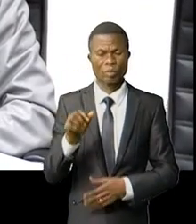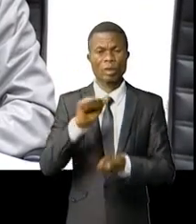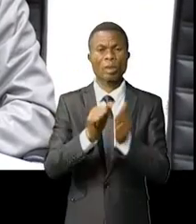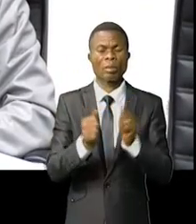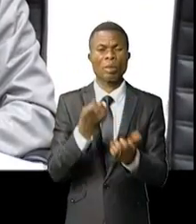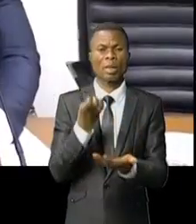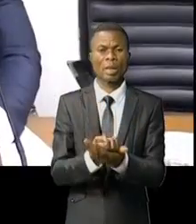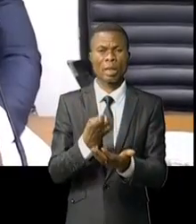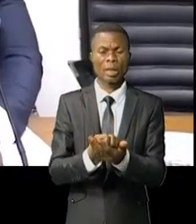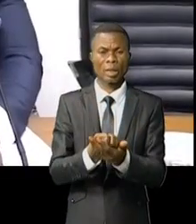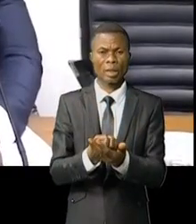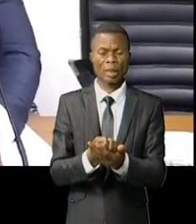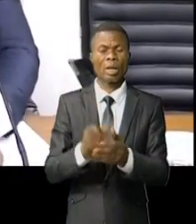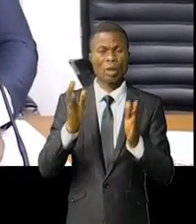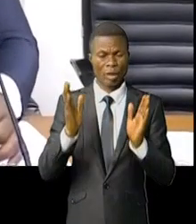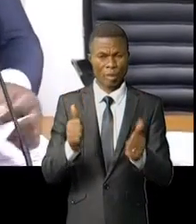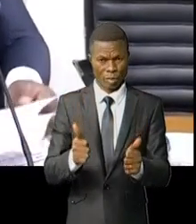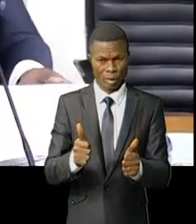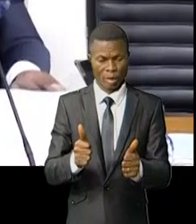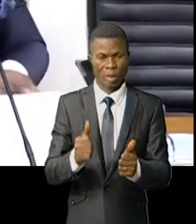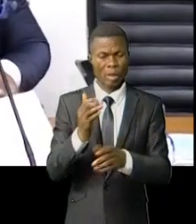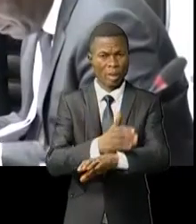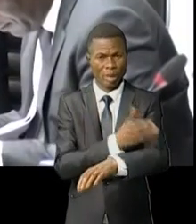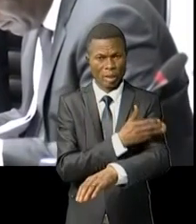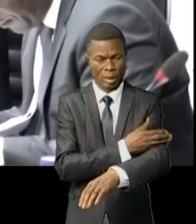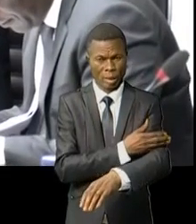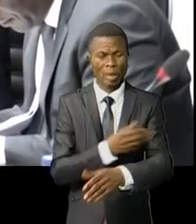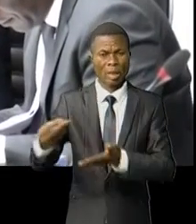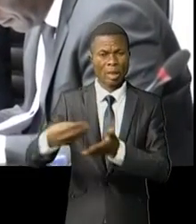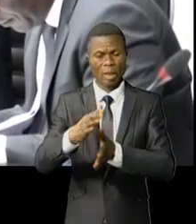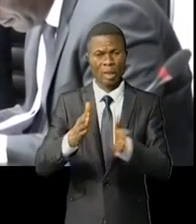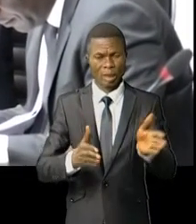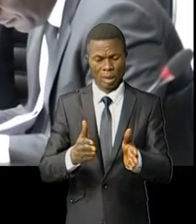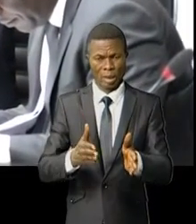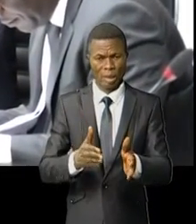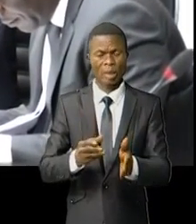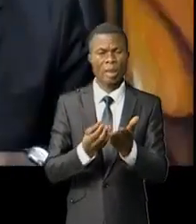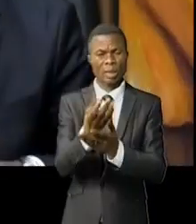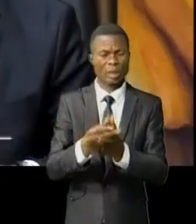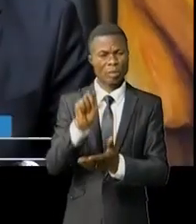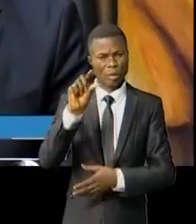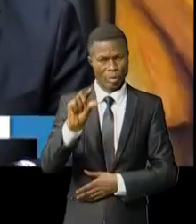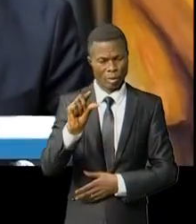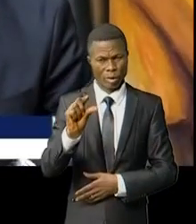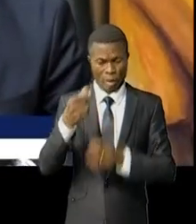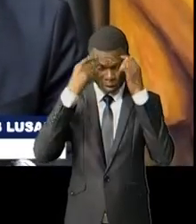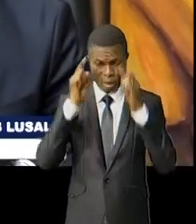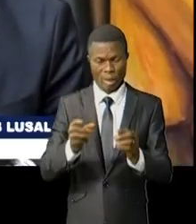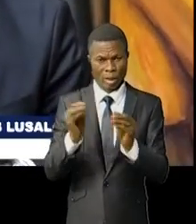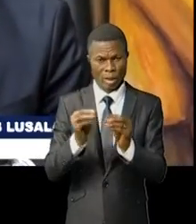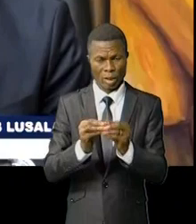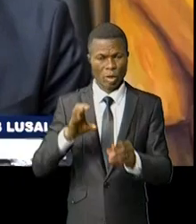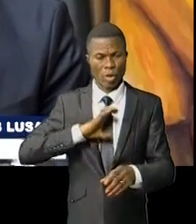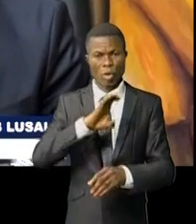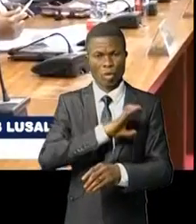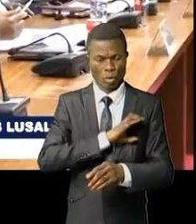situation économique est globalement stable, avec une bonne évolution des recettes et une maîtrise des dépenses. Conclusion de cette réunion du comité